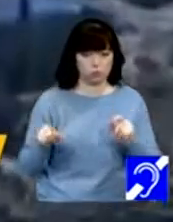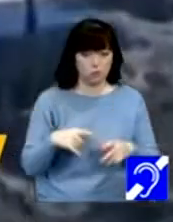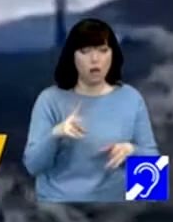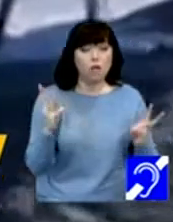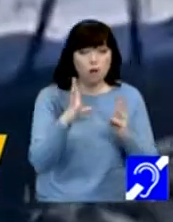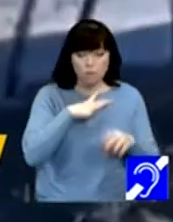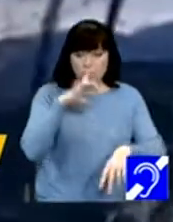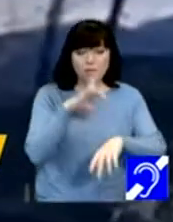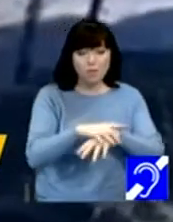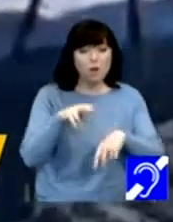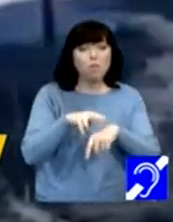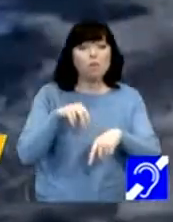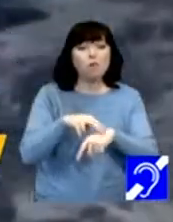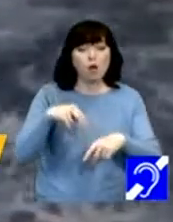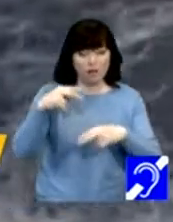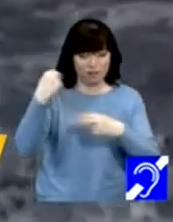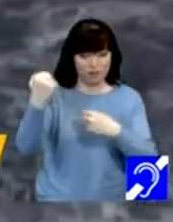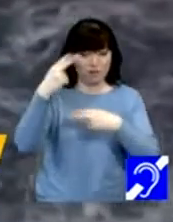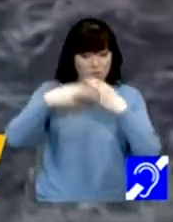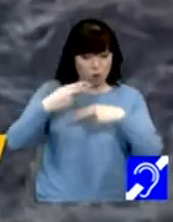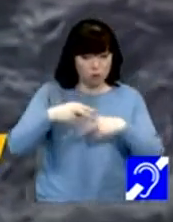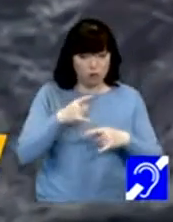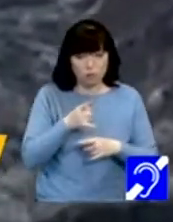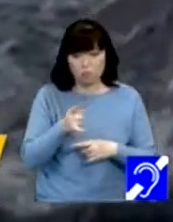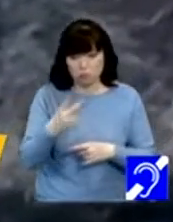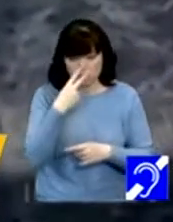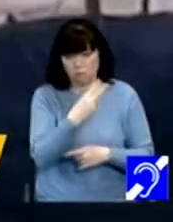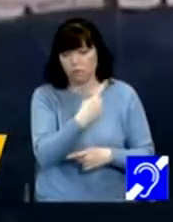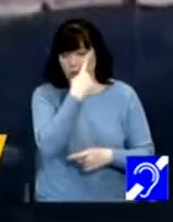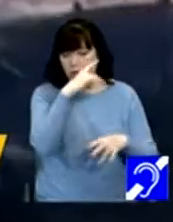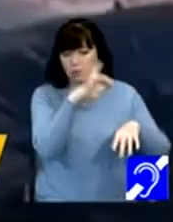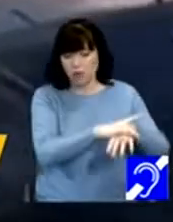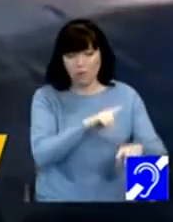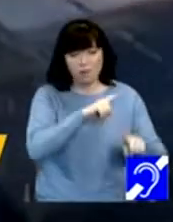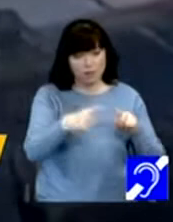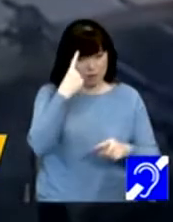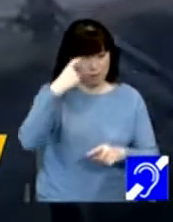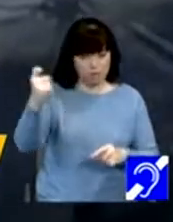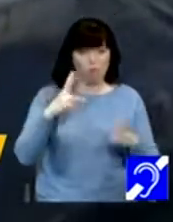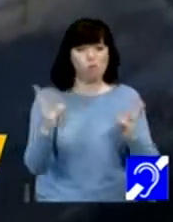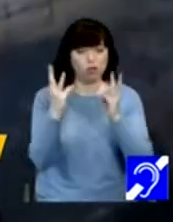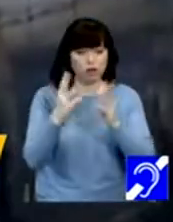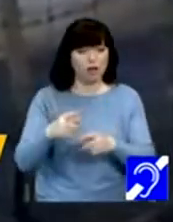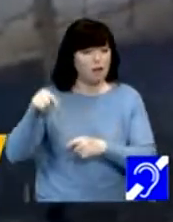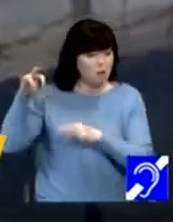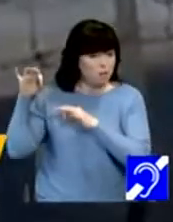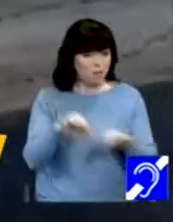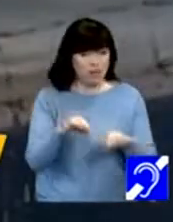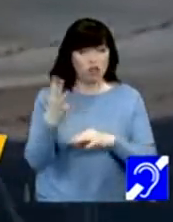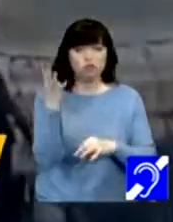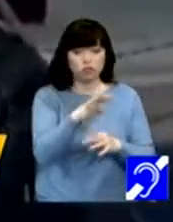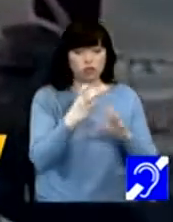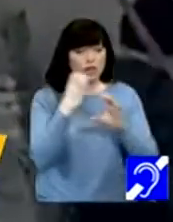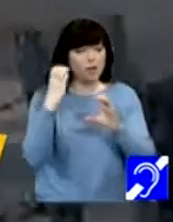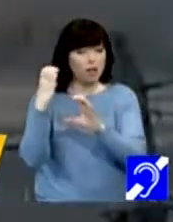Incendiul a fost observat de o patrulă mobilă a poliției de frontieră, care a apelat pompierii. Au intervenit 4 autospeciale